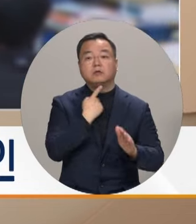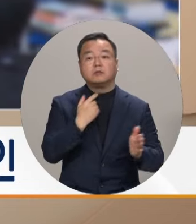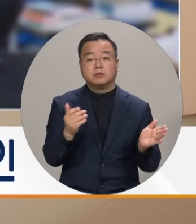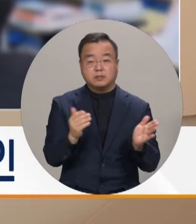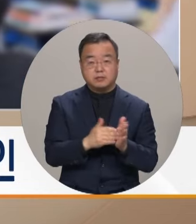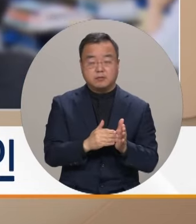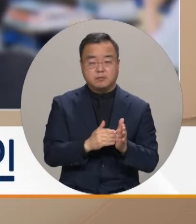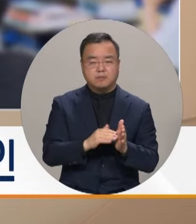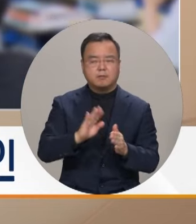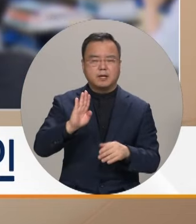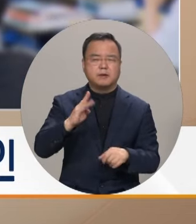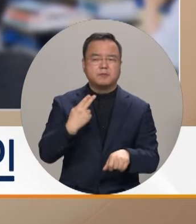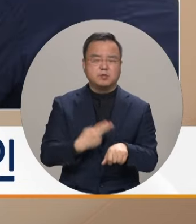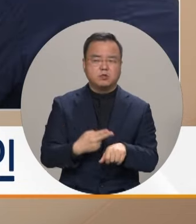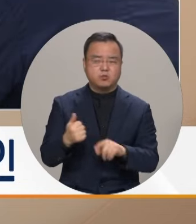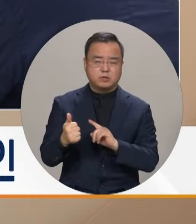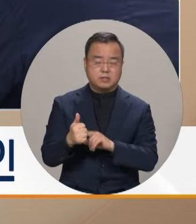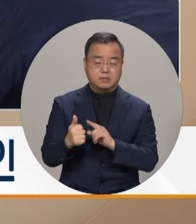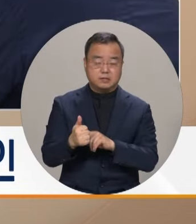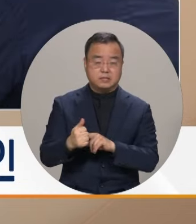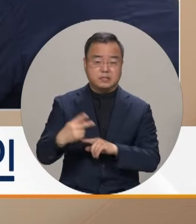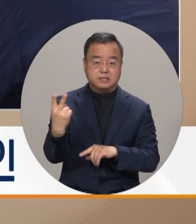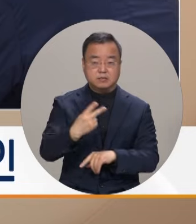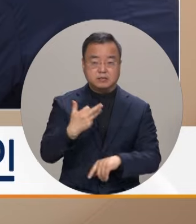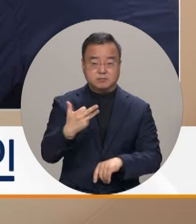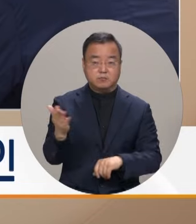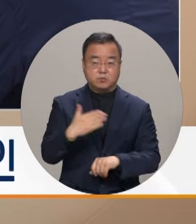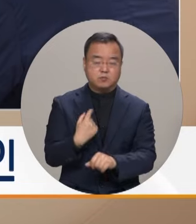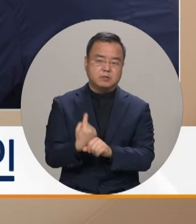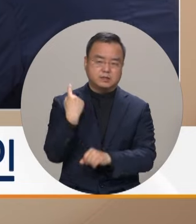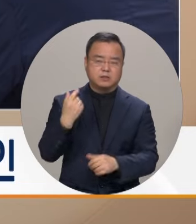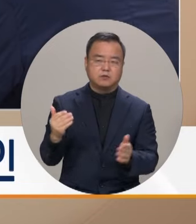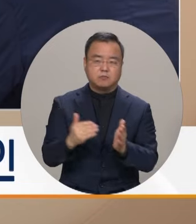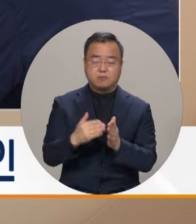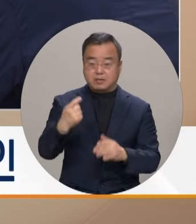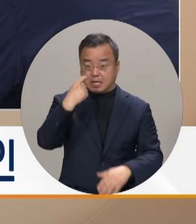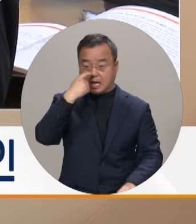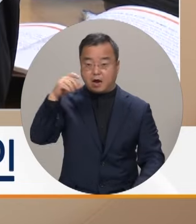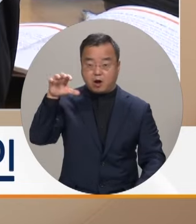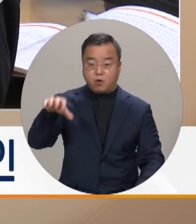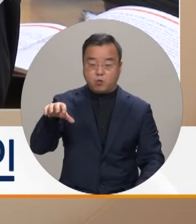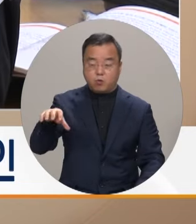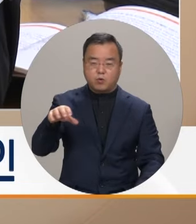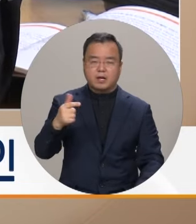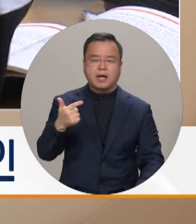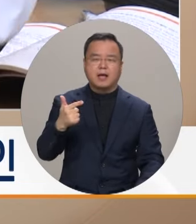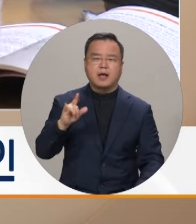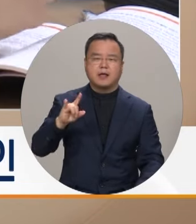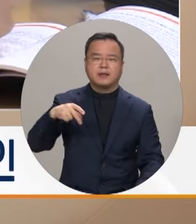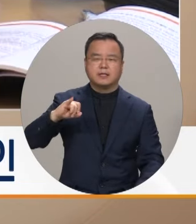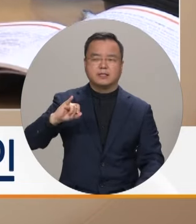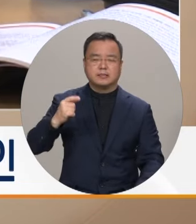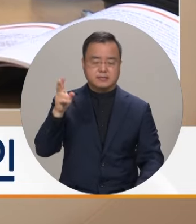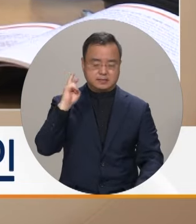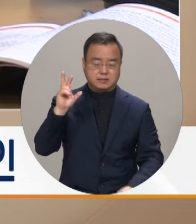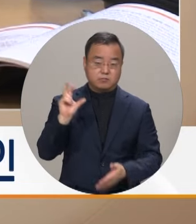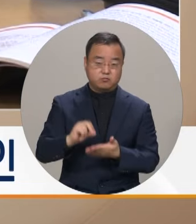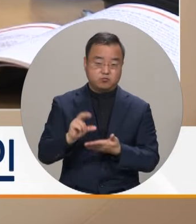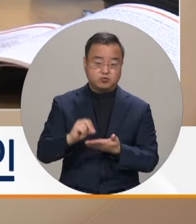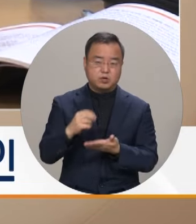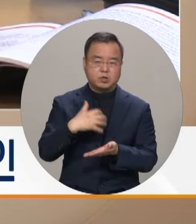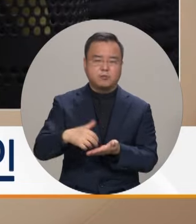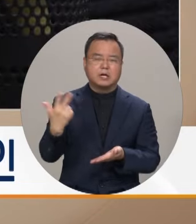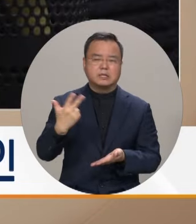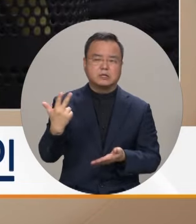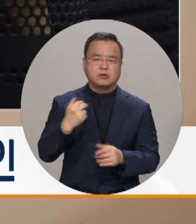비교사 2018년부터 지난해까지이 온라인 사교육 업체에 내신 예상 문제를 7천여 개를 만들어서